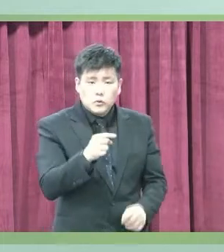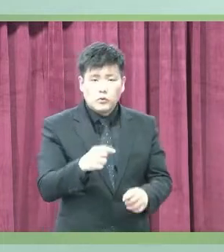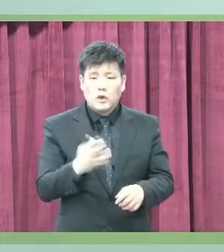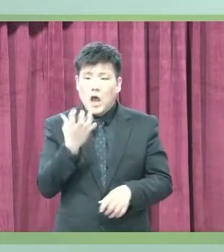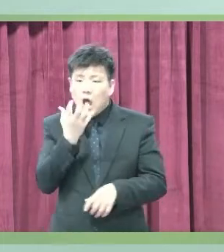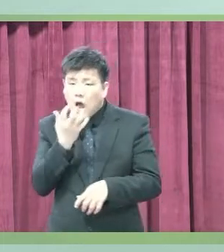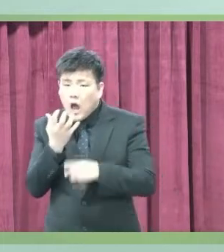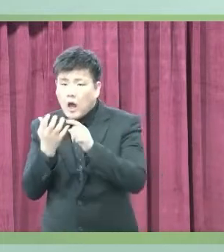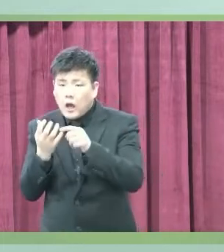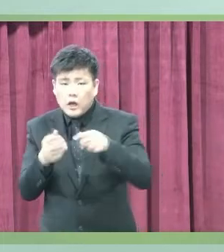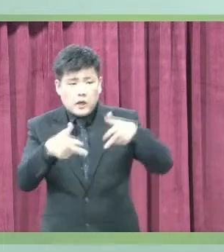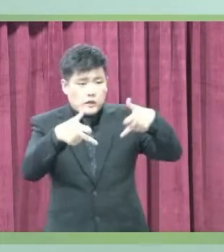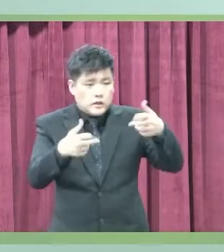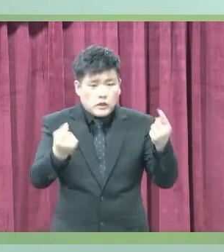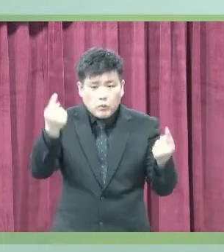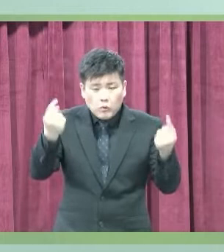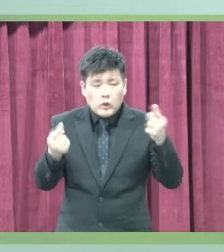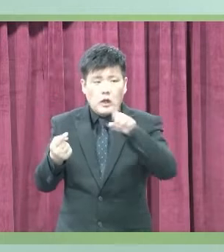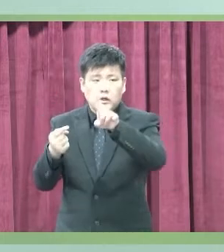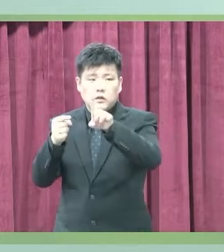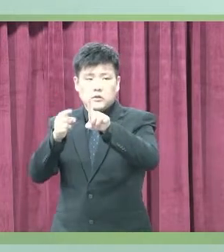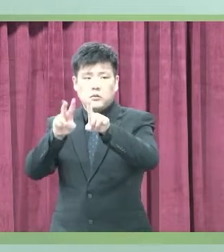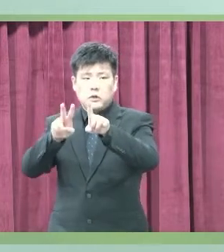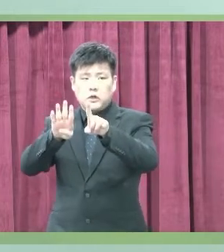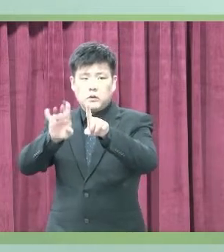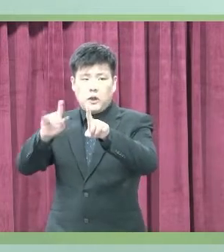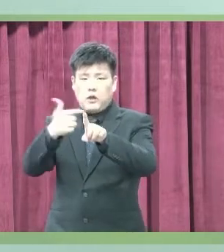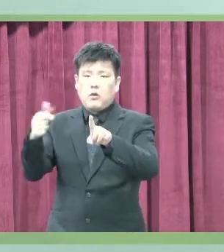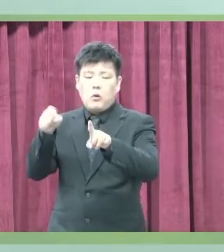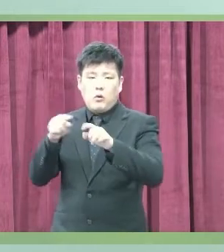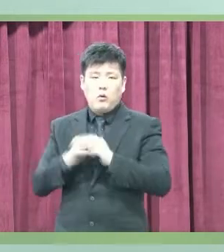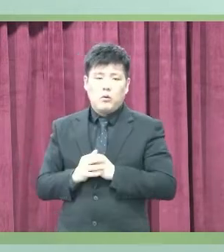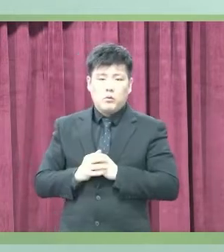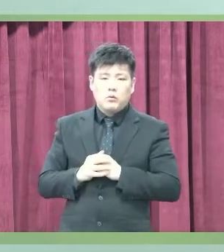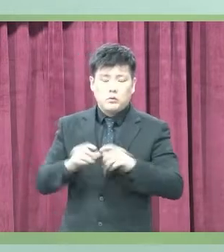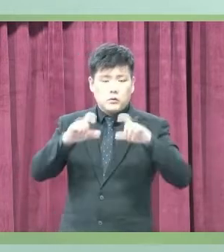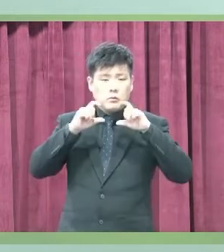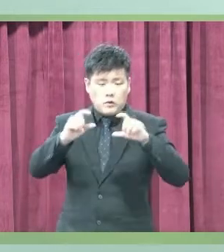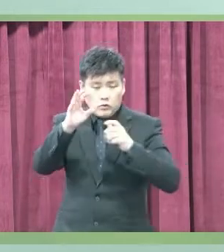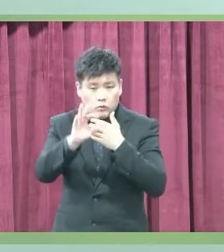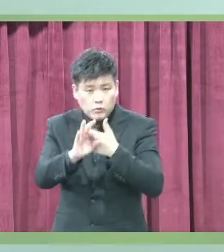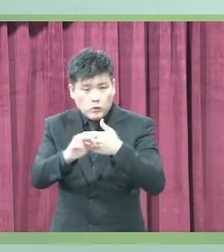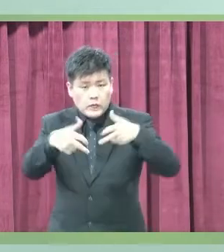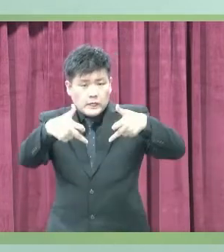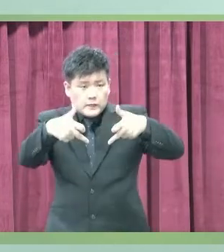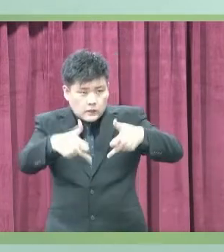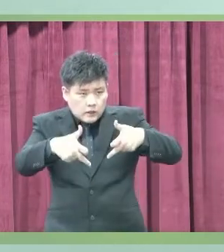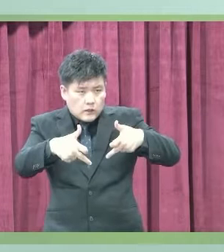비장애인이 장애인보다 1.2배 더 높은 수검률을 보였고, 판정 현황 결과 장애인이 추적 검사